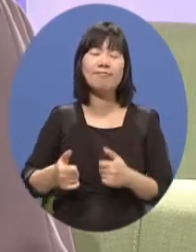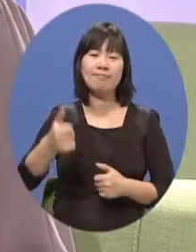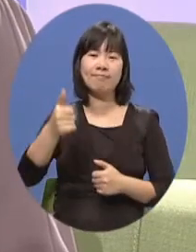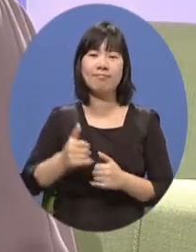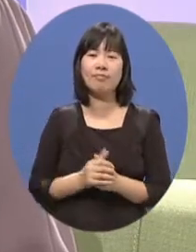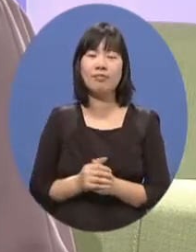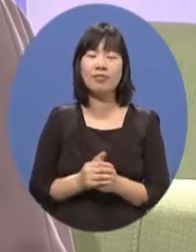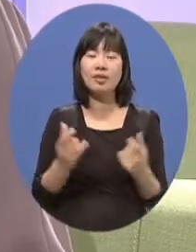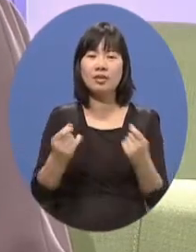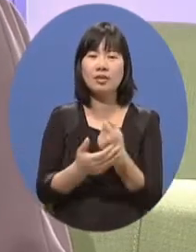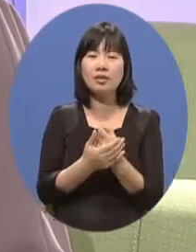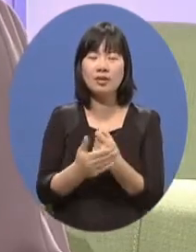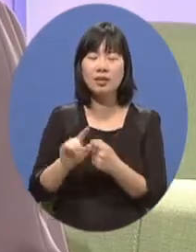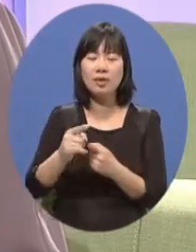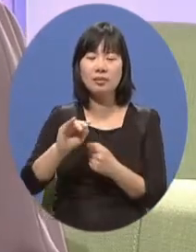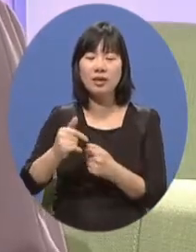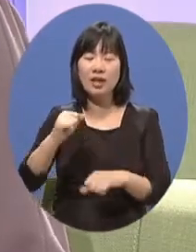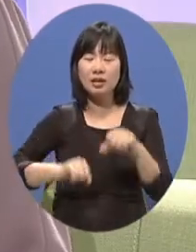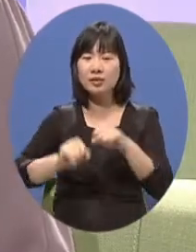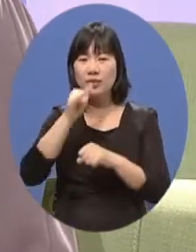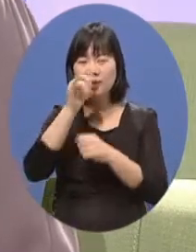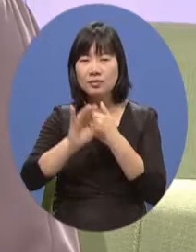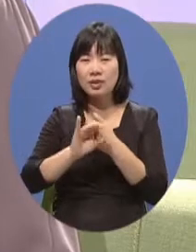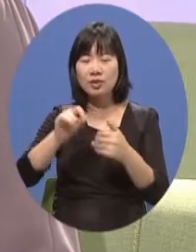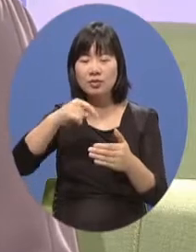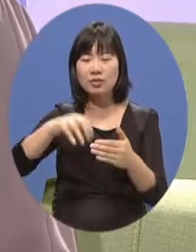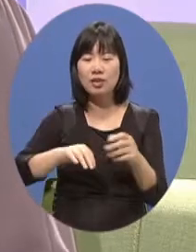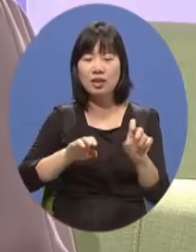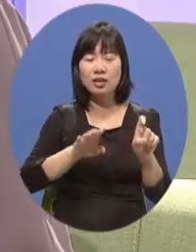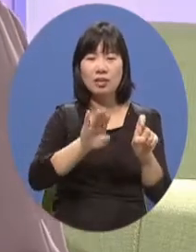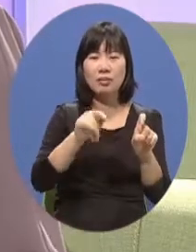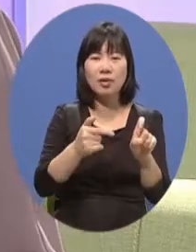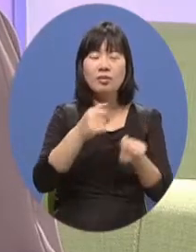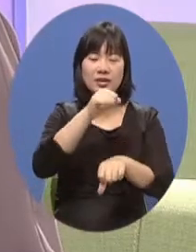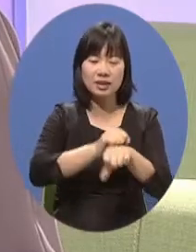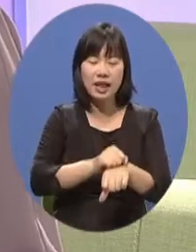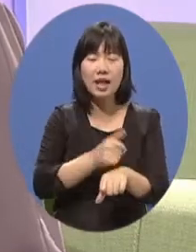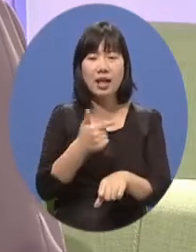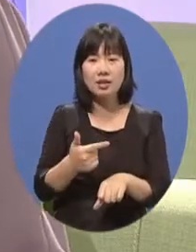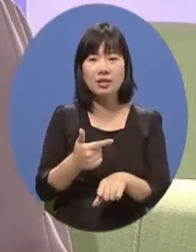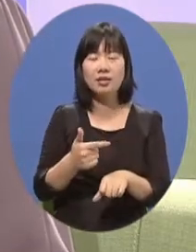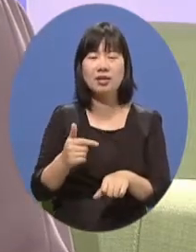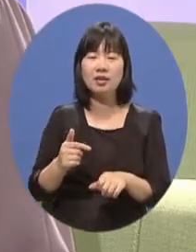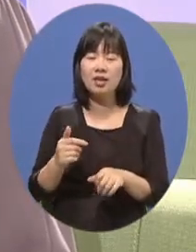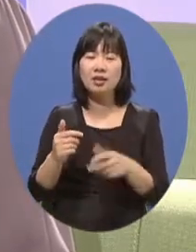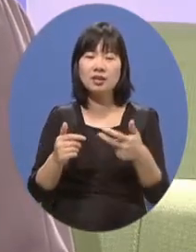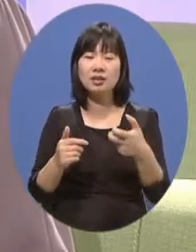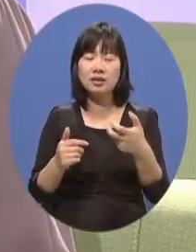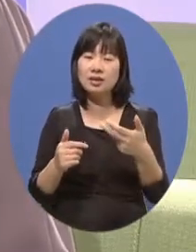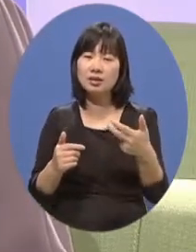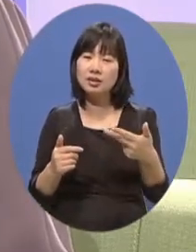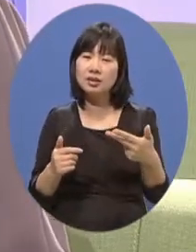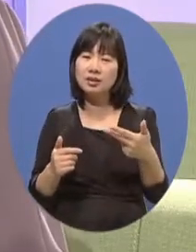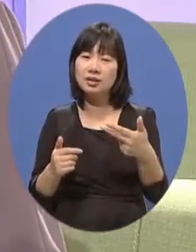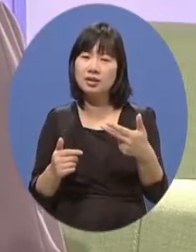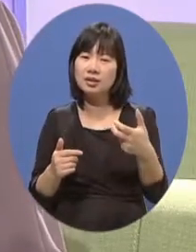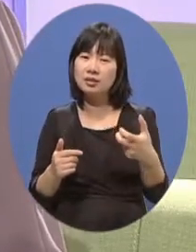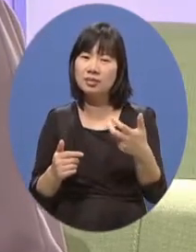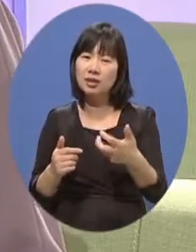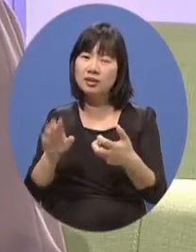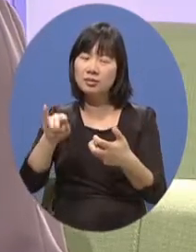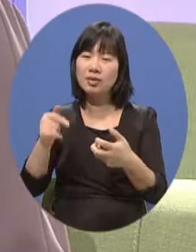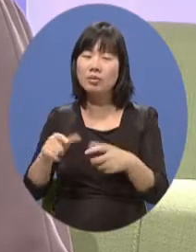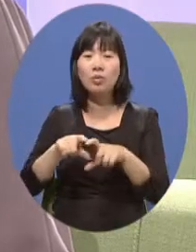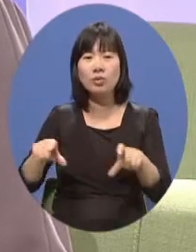거예요. 그러니까 아이가 100번 행동을 하면 그 중에 10번은 아주 잘했을 거고 한 7, 80번은 보통으로 했을 수도